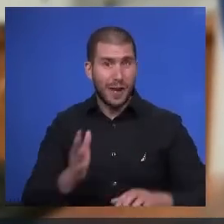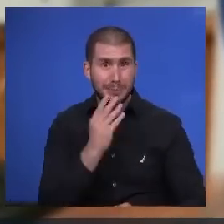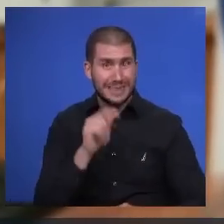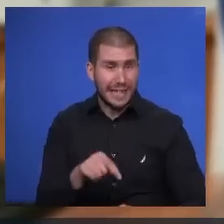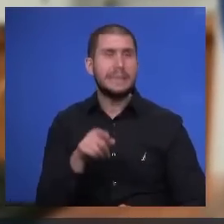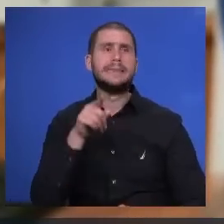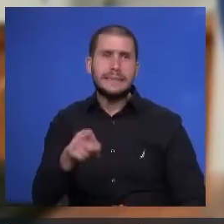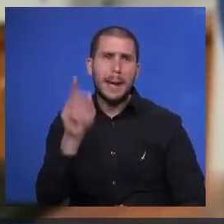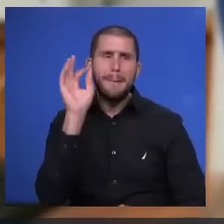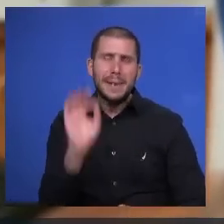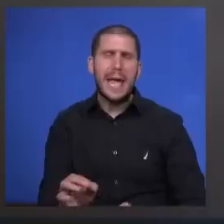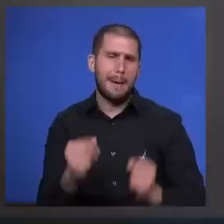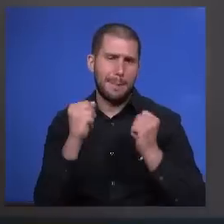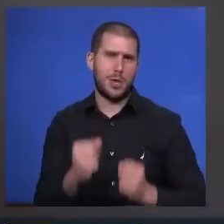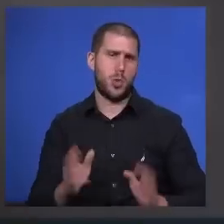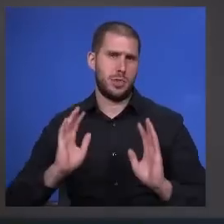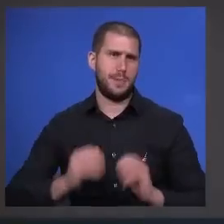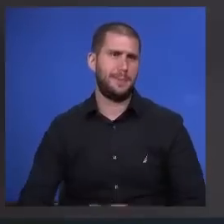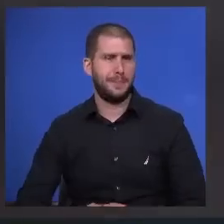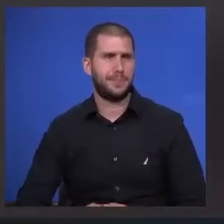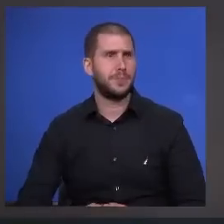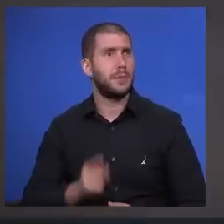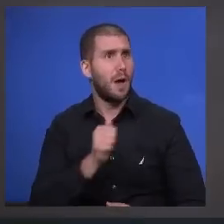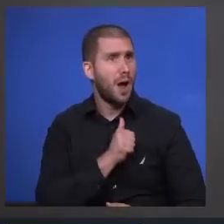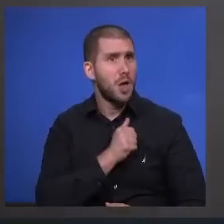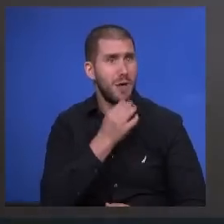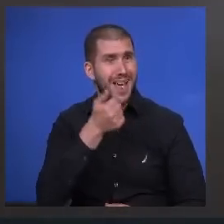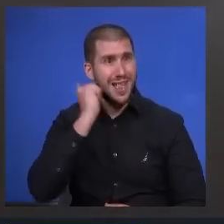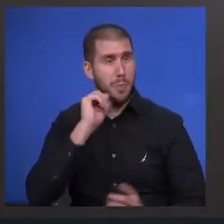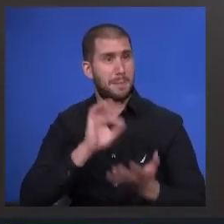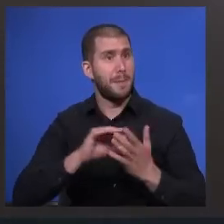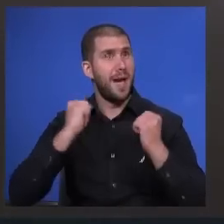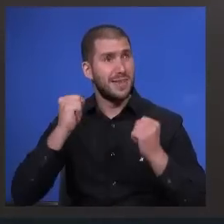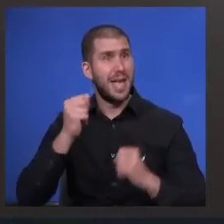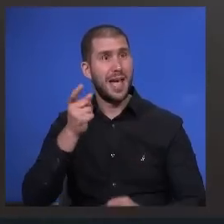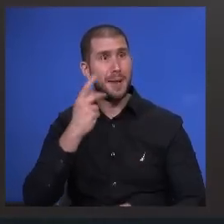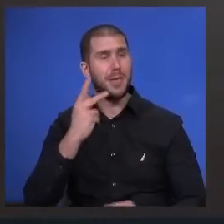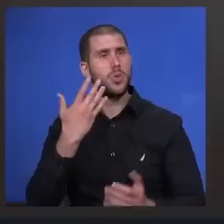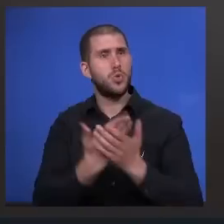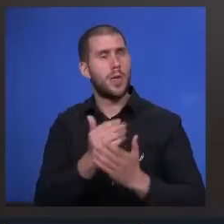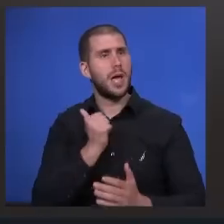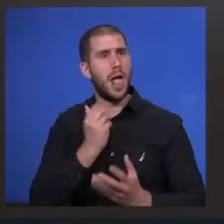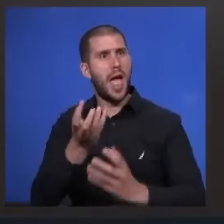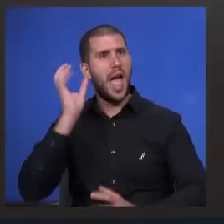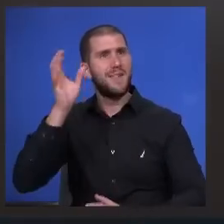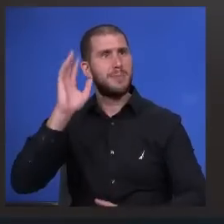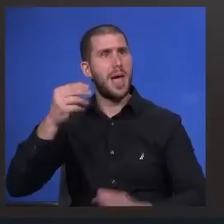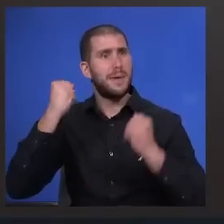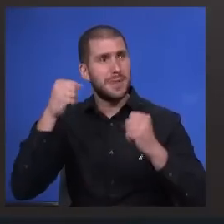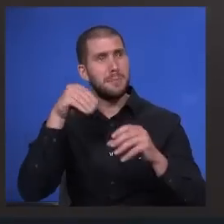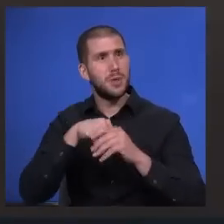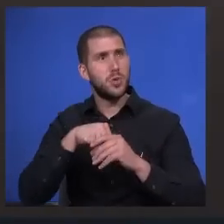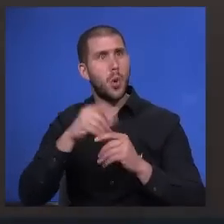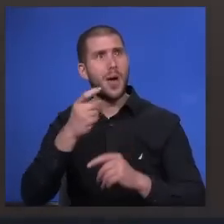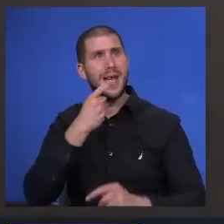זו פגיעה בביטחון המדינה. הוא חייל, לא? אתמול בזמן ההפגנה בקפלן תועד חייל משליך אבנים על מפגינים מתוך בסיס